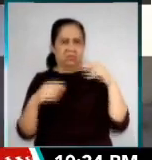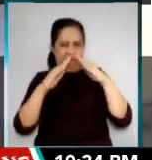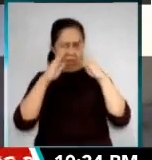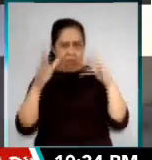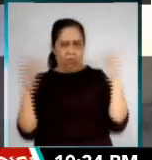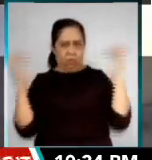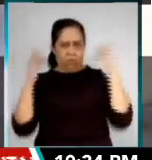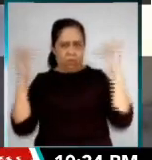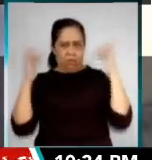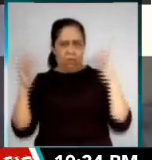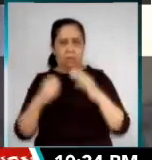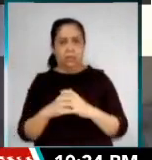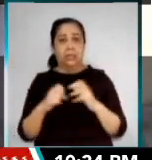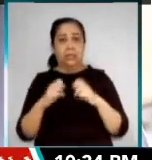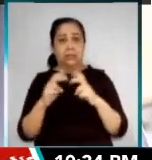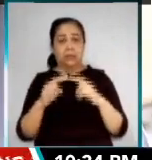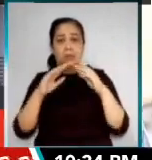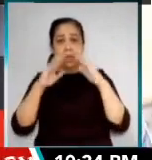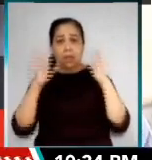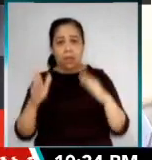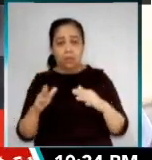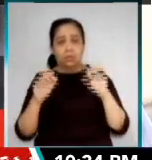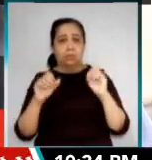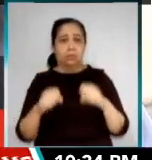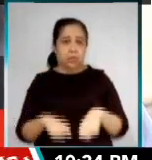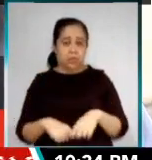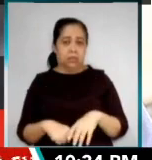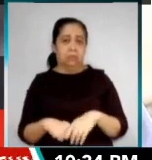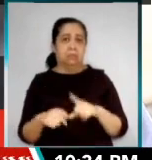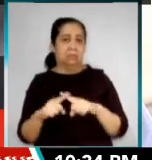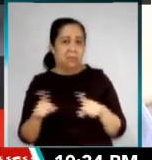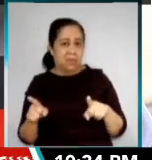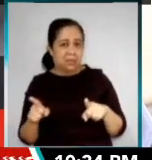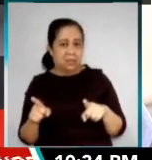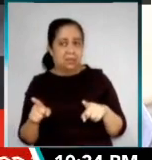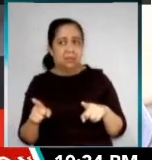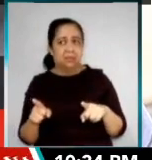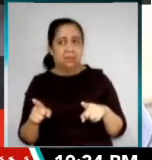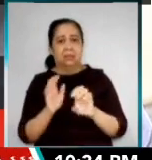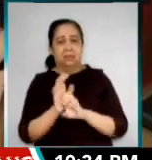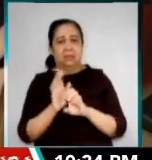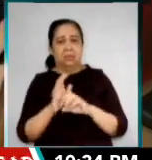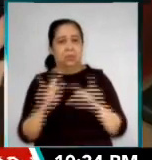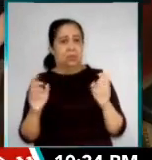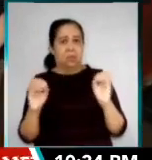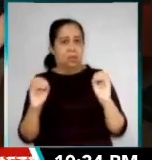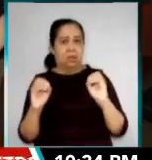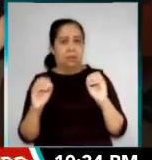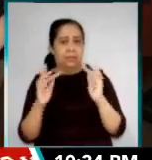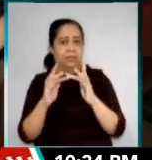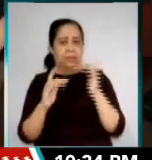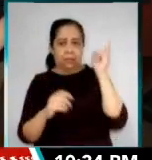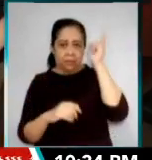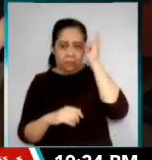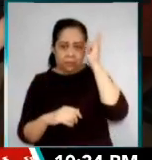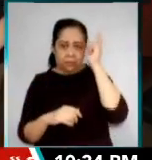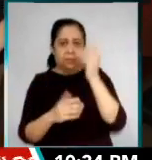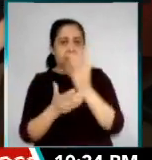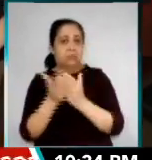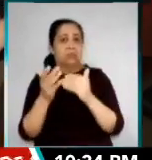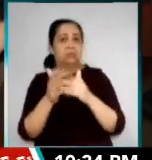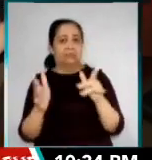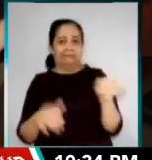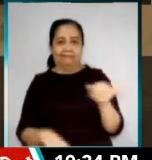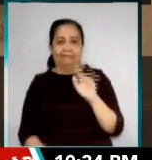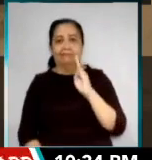nasa bahay naman, pwede naman. Kaso gayang ganito, wala kaming internet. May ilang estudyante na ang katulad ni Berna na kahit